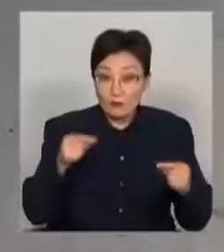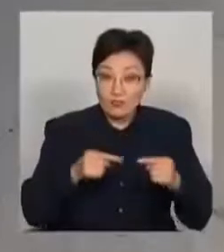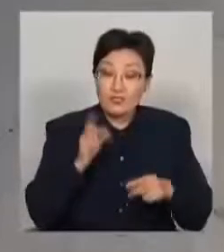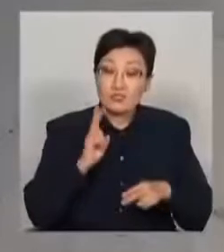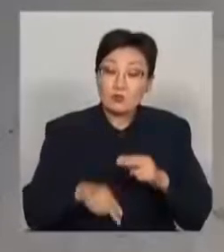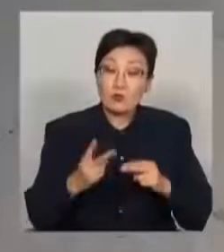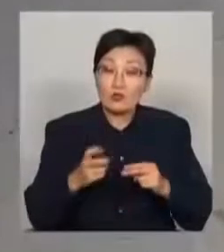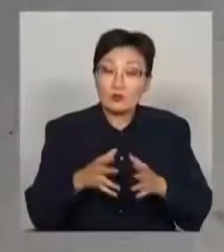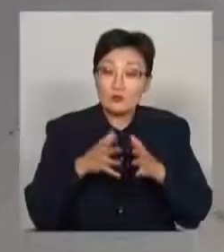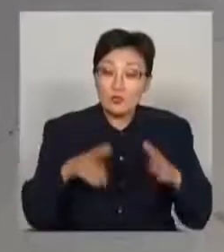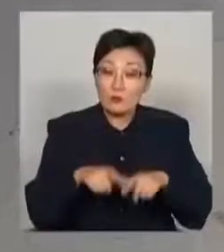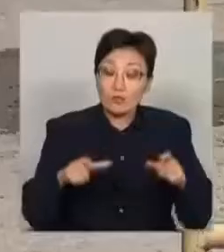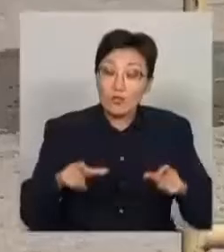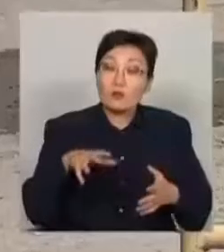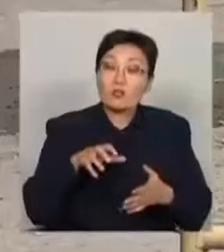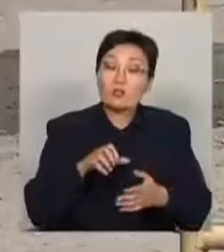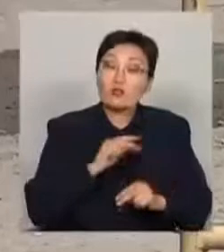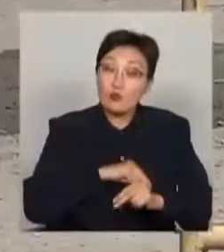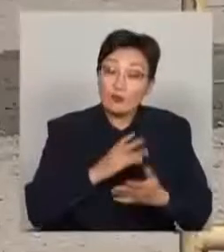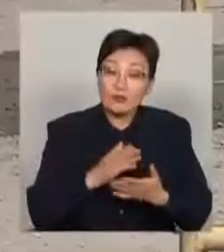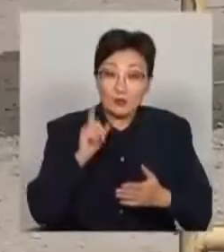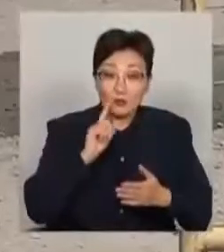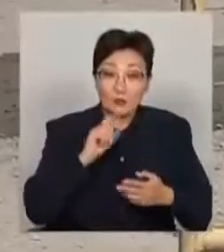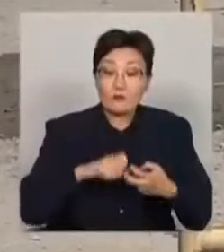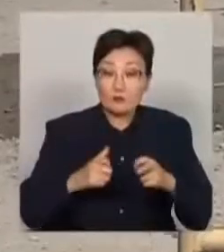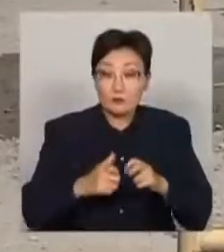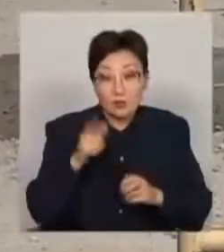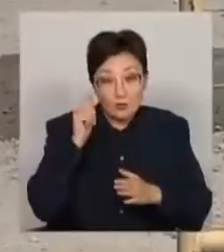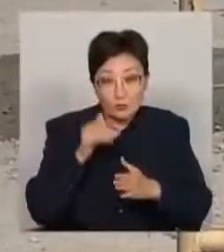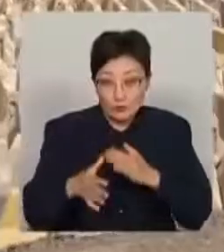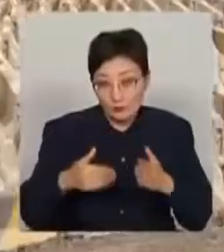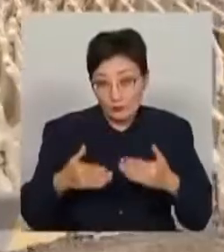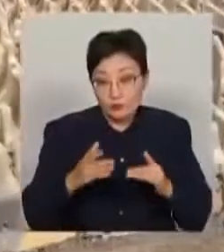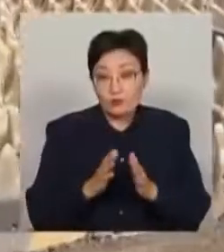үшін 200-ден аса адам жалдапты. Ал уақытша қиындықтарға түсіністік